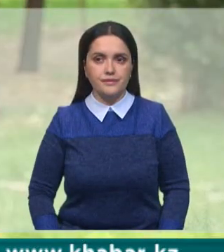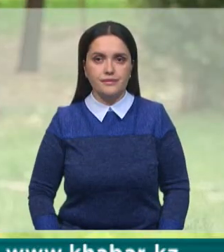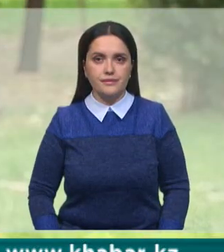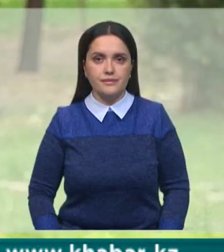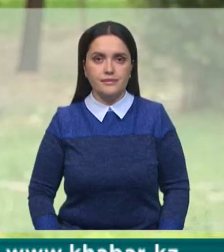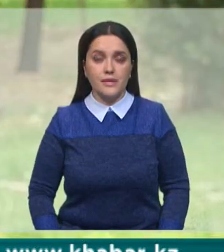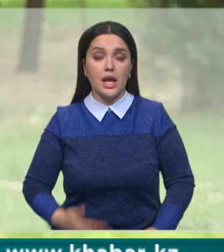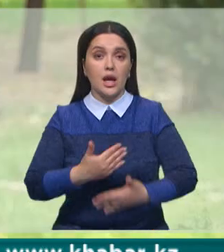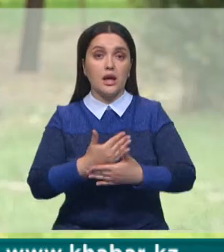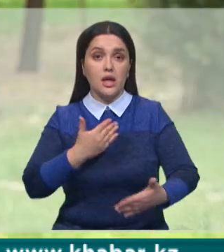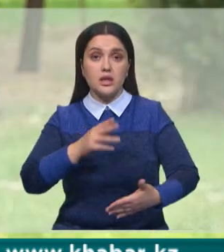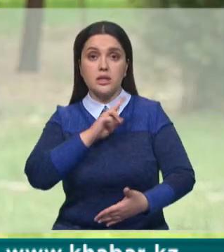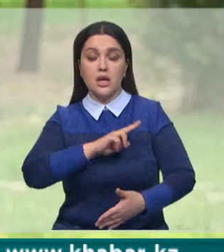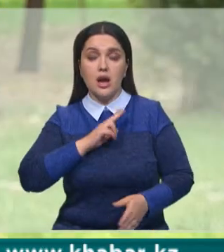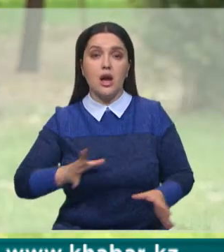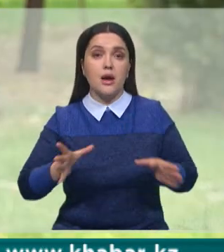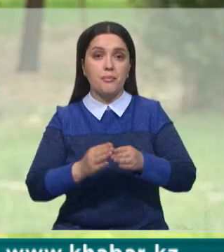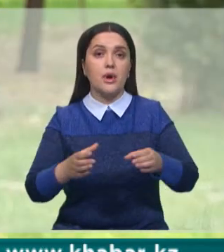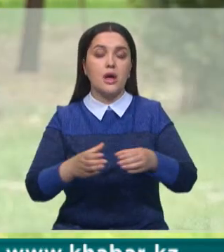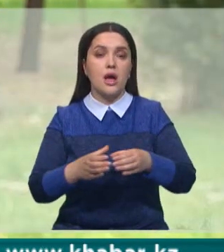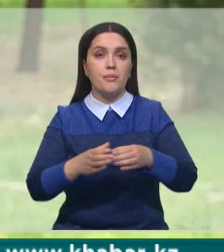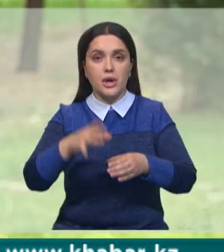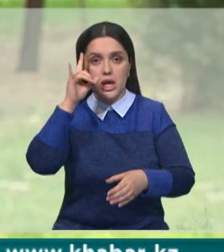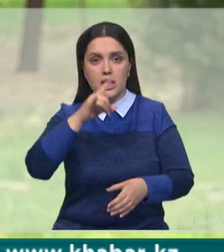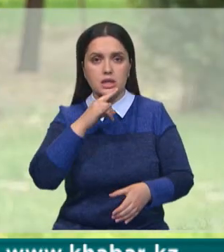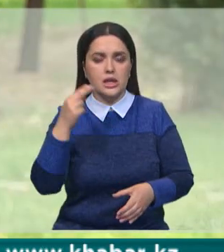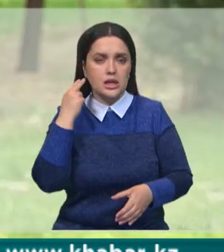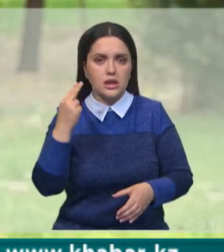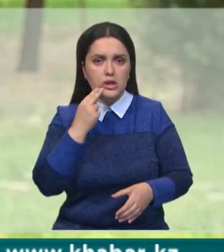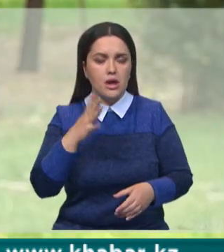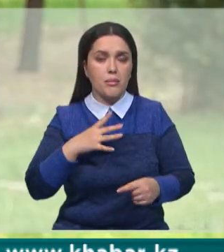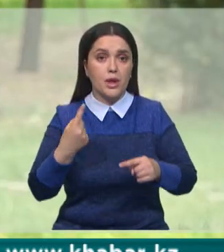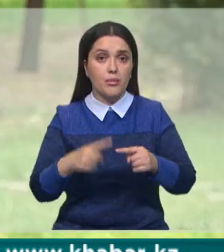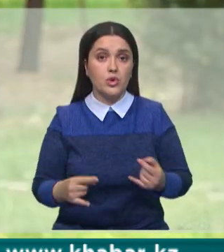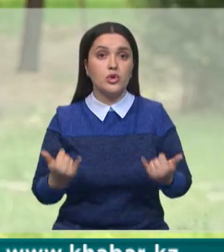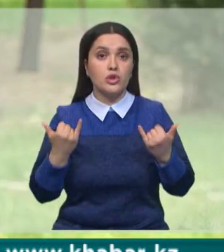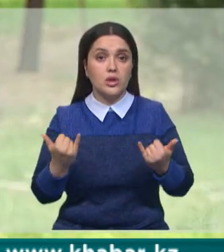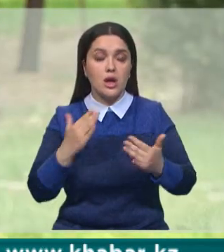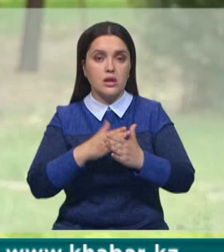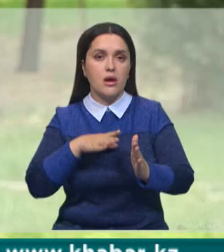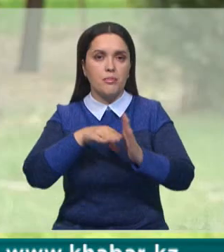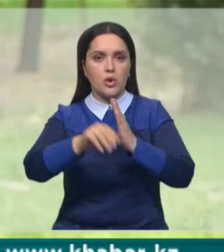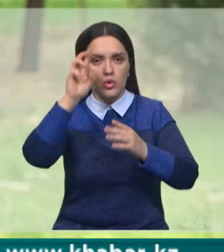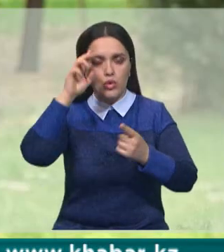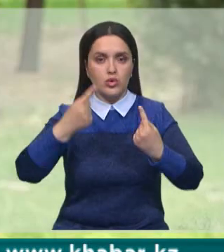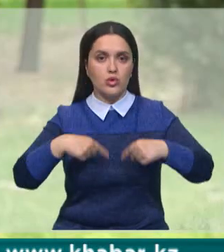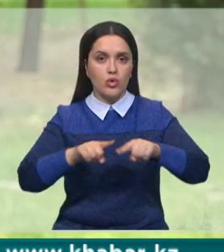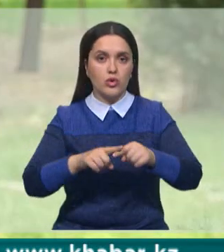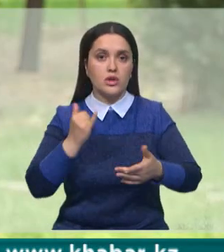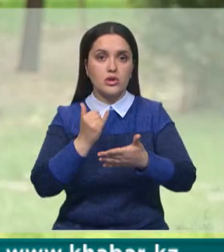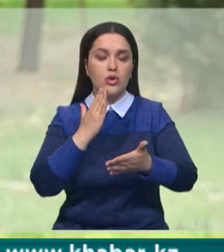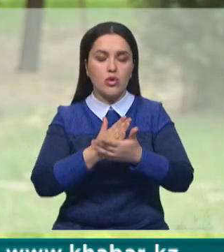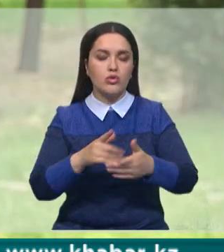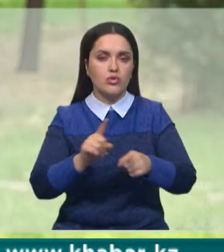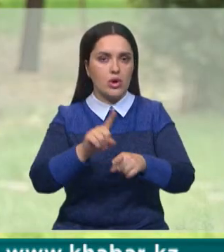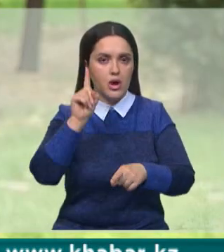Раньше сотрудничество тех же компаний Казахстана и Китая имело иную модель. Сейчас же подключаются госорганы и происходит стратегическая